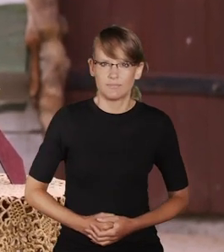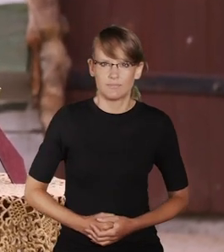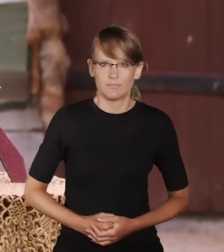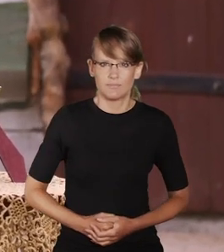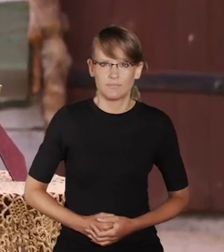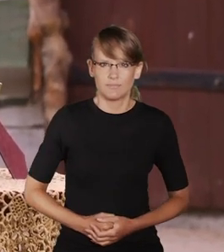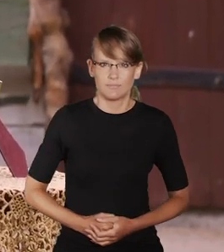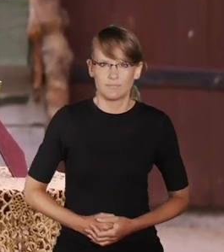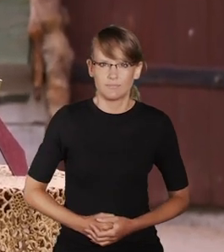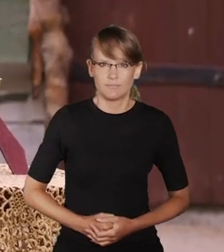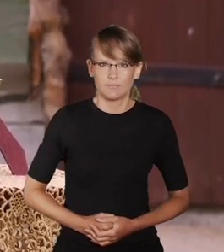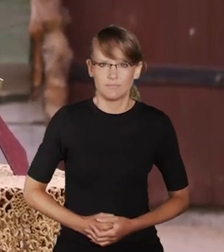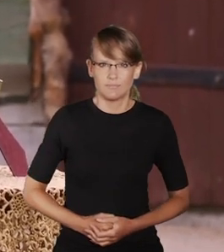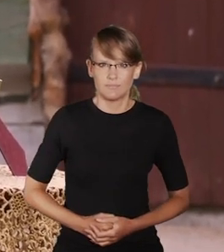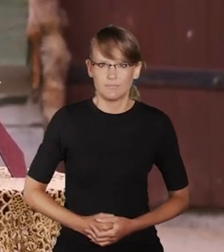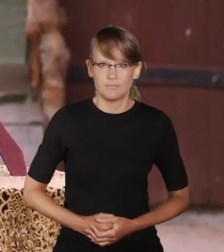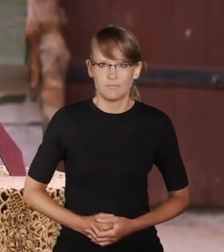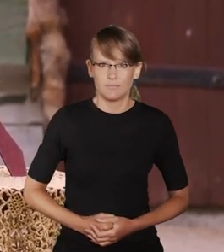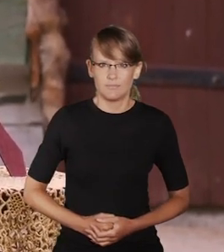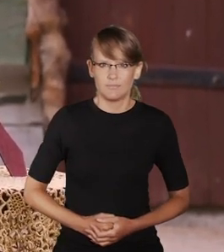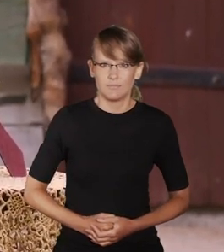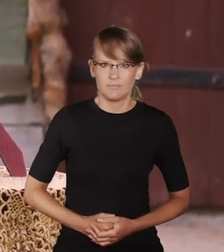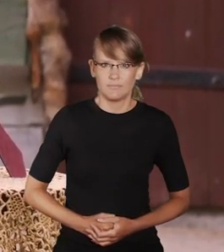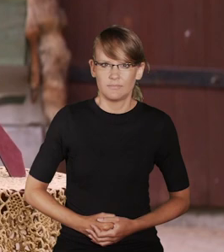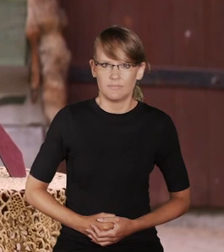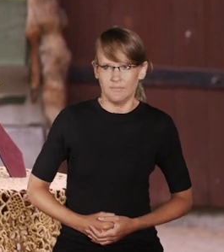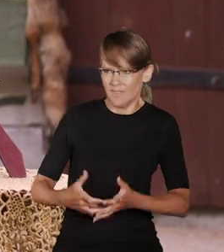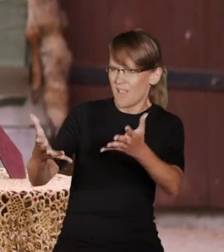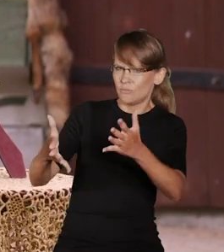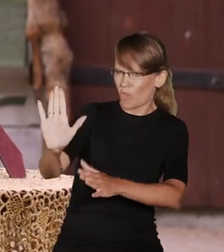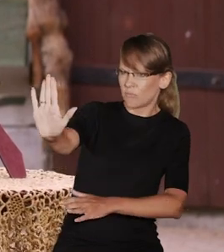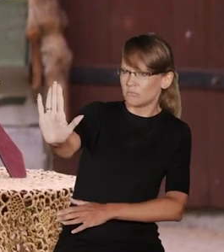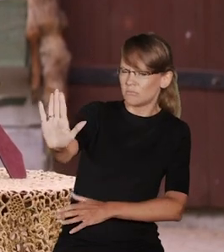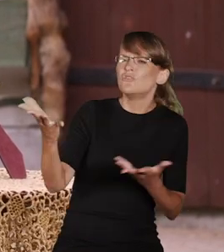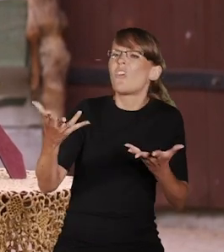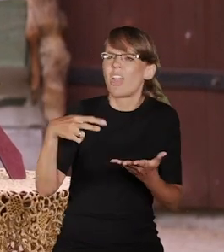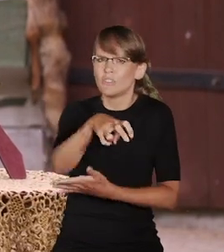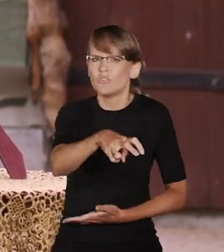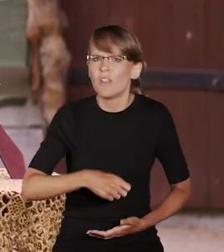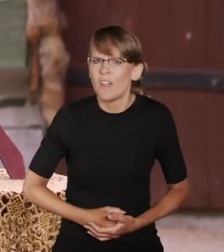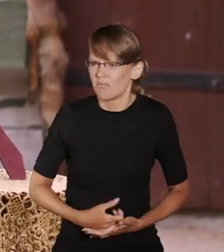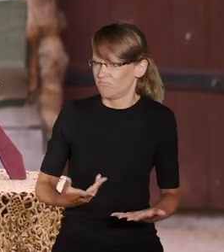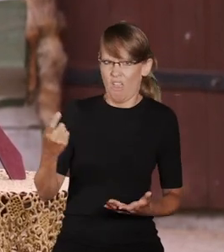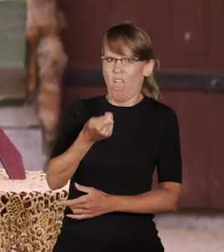Chyba naprawdę będę musiała iść do klasztoru. Tak, do klasztoru.